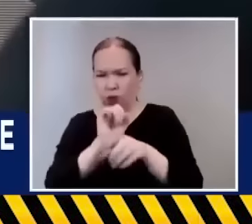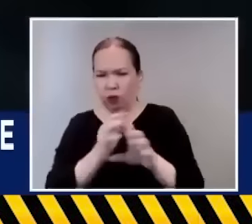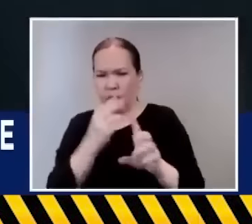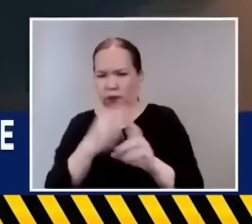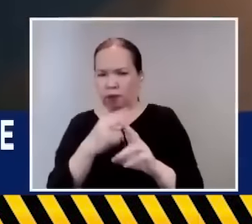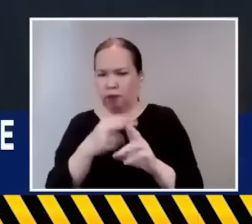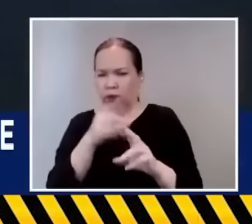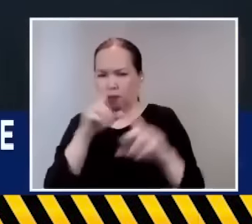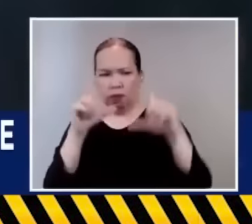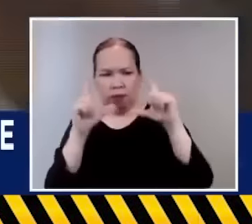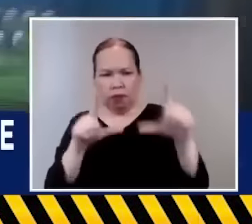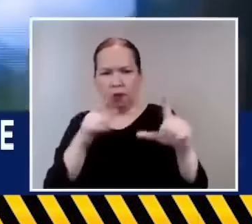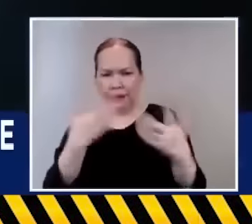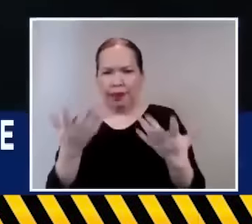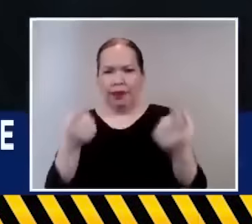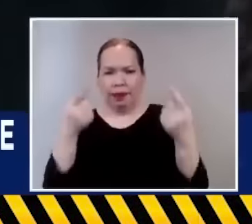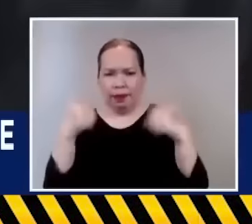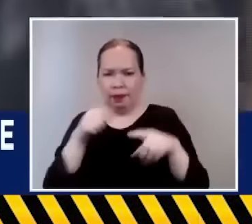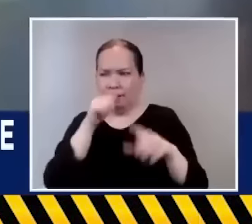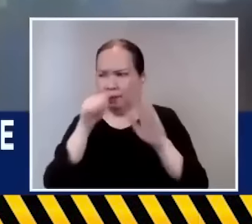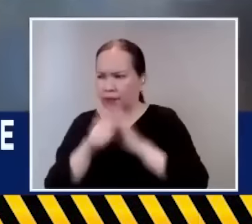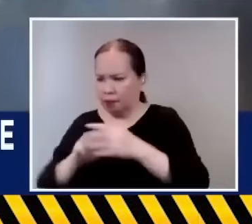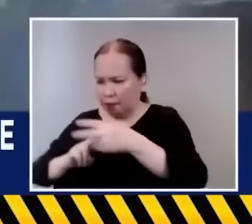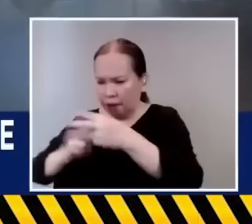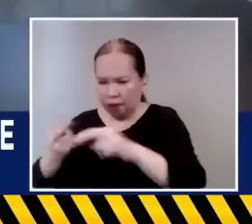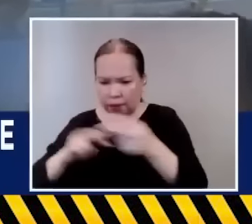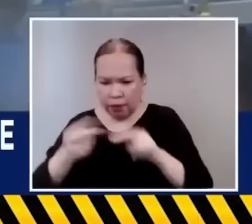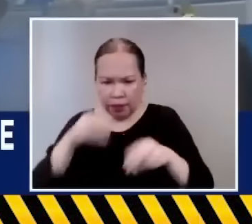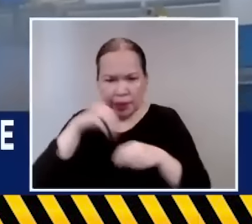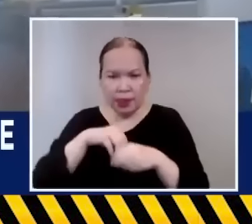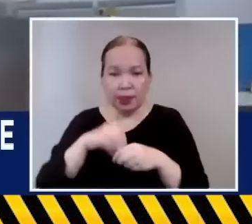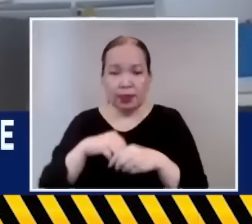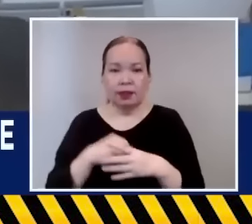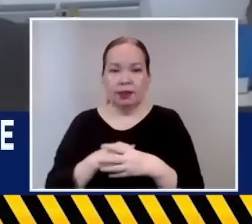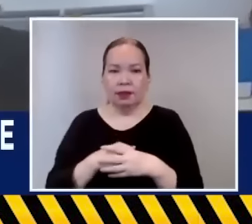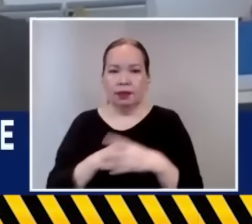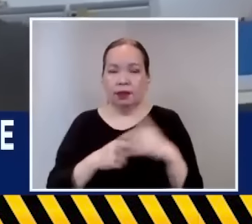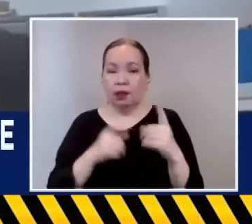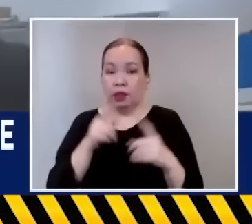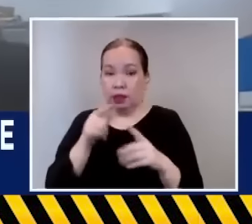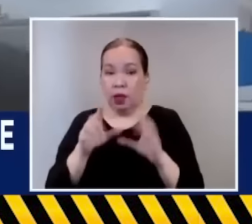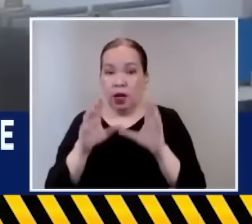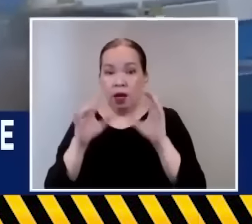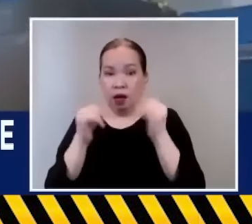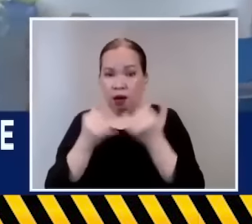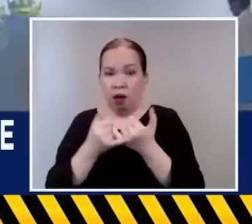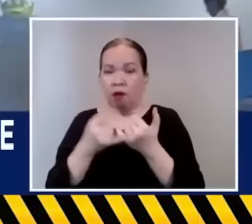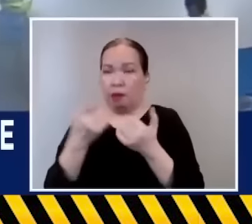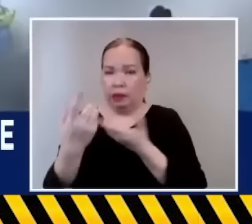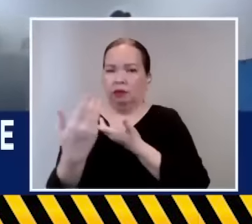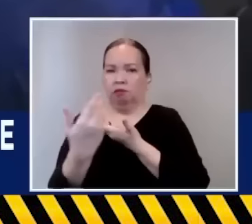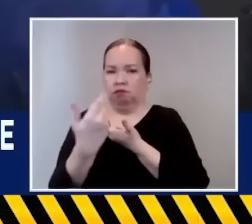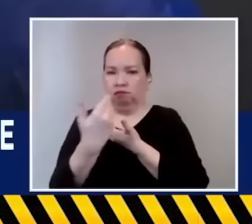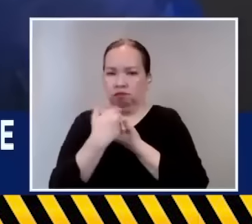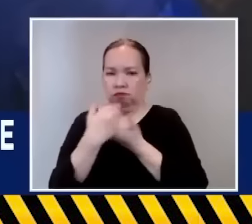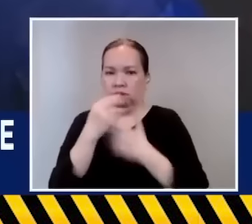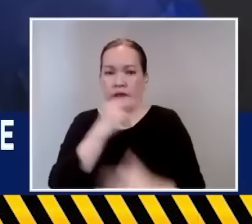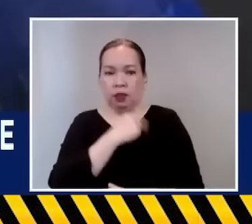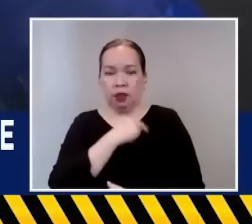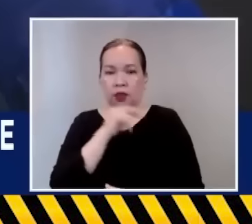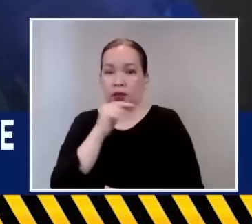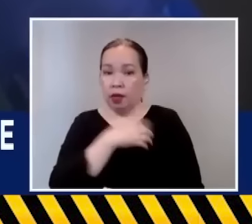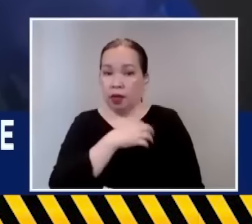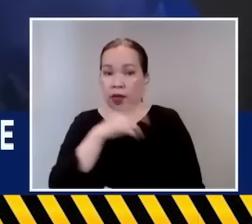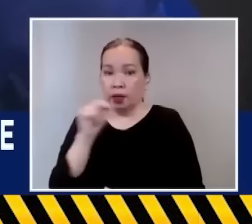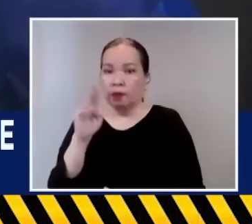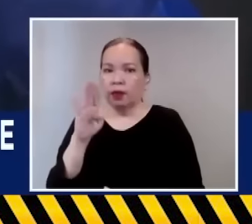nasa likod ng mga anomalya sa mga parcel ng mga buyer. Mismo ang courier company ang dumulog sa NBI nang mabisto ang panloloko ng